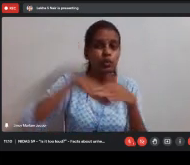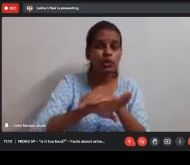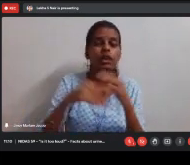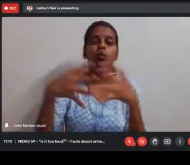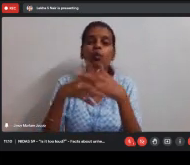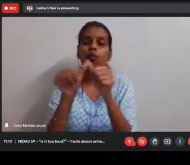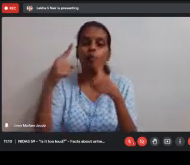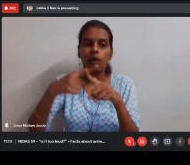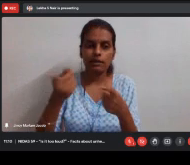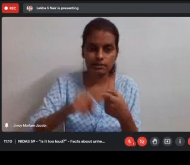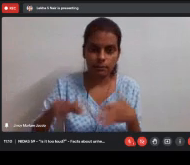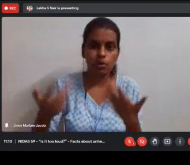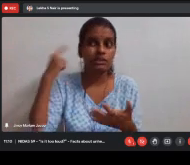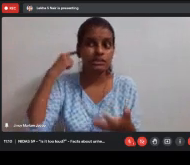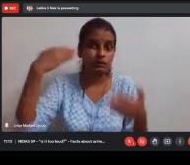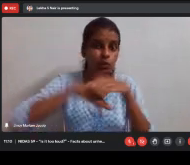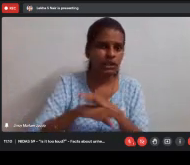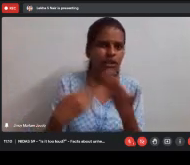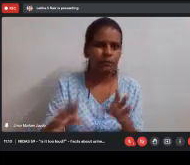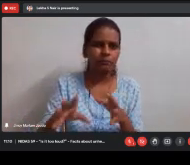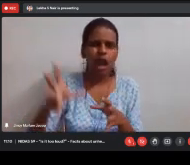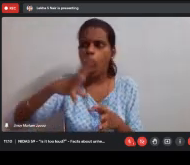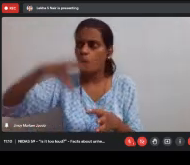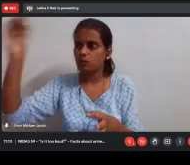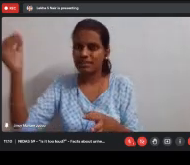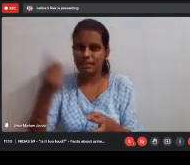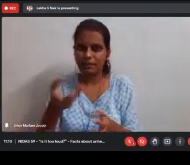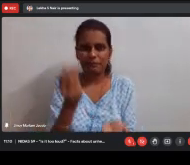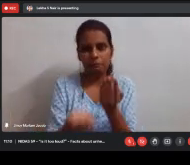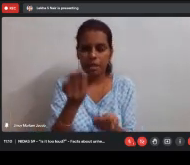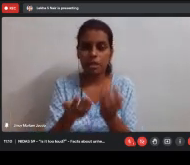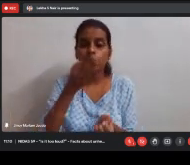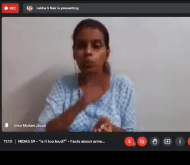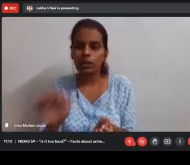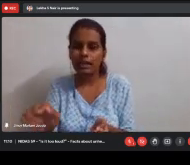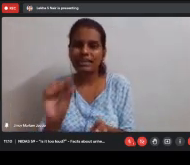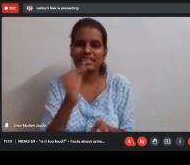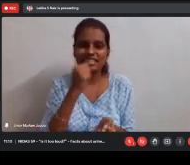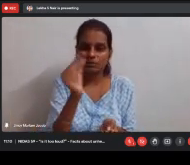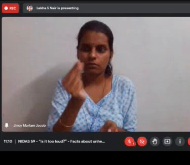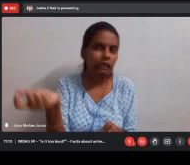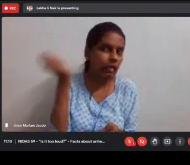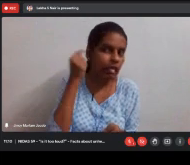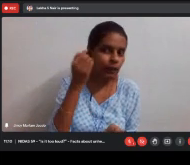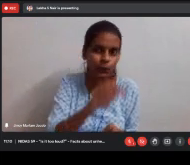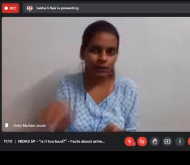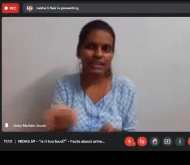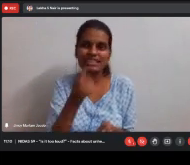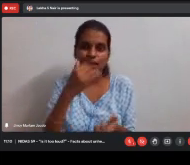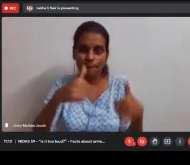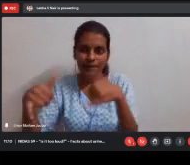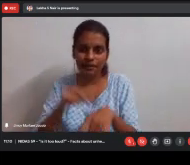കേൾവിക്കുറവെന്നാണ് പറയുന്നത്. ഇത്തരത്തിലുണ്ടാകുന്ന കേൾവിക്കുറവ് നമുക്ക് ചികിത്സിച്ച് മാറ്റാൻ പറ്റുന്ന രീതിയിലുള്ളതാണ് മിക്കവാറും ഉള്ളത്. അതായത് ഇൻഫെക്ഷൻ